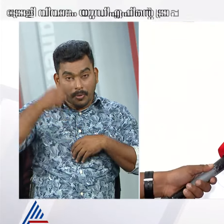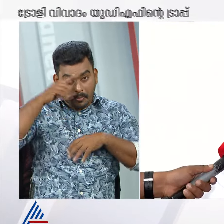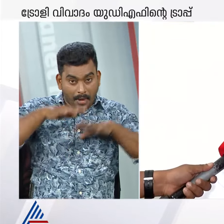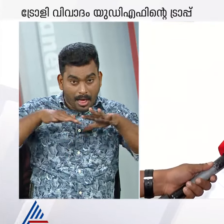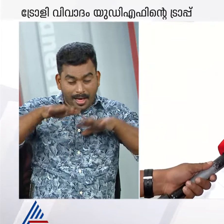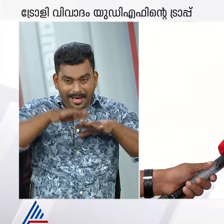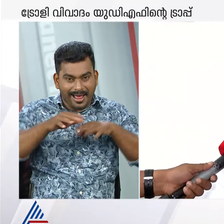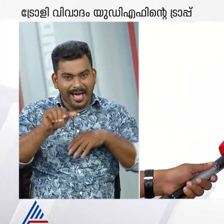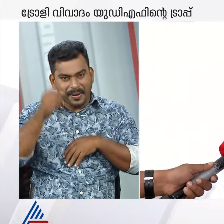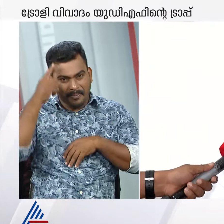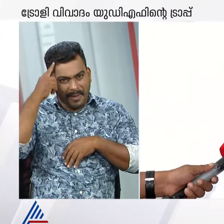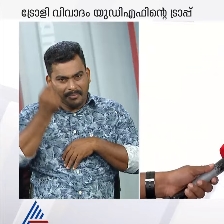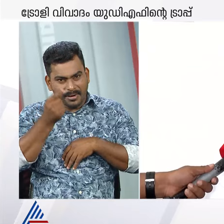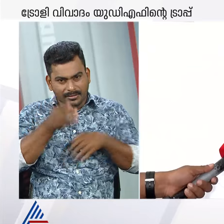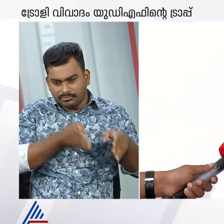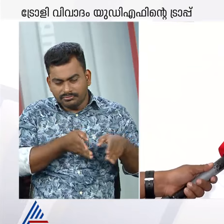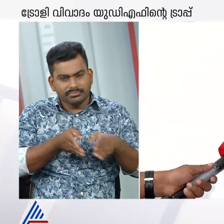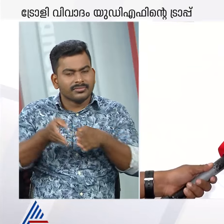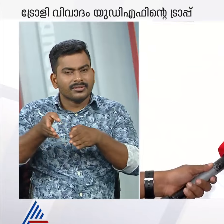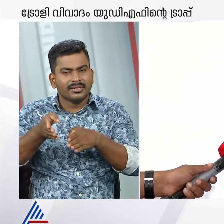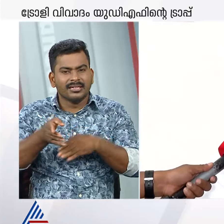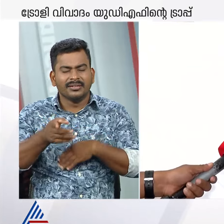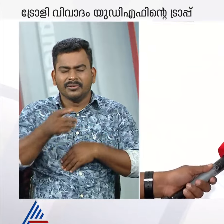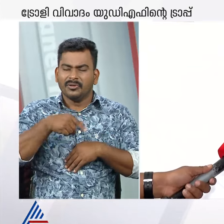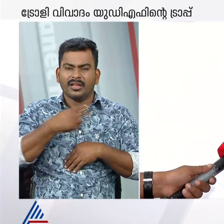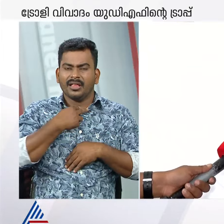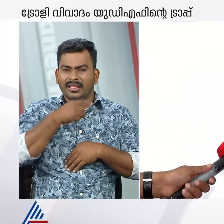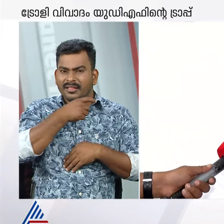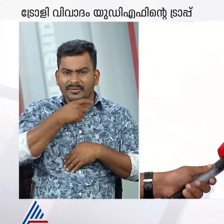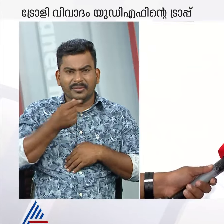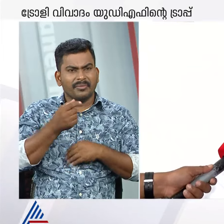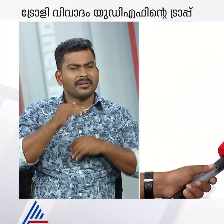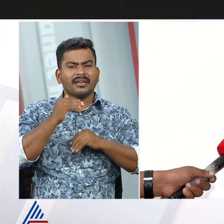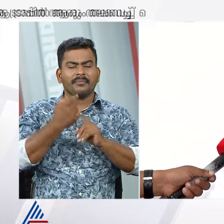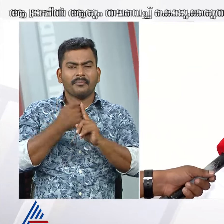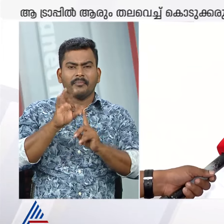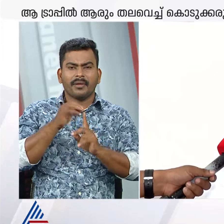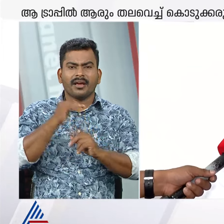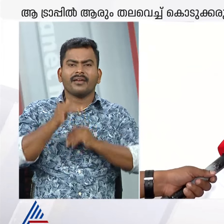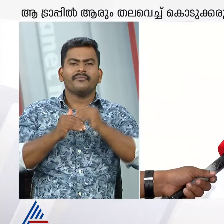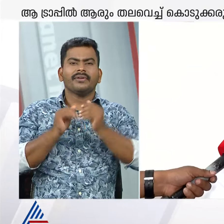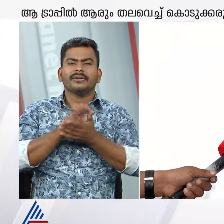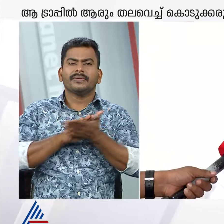മനുഷ്യരുടെ ജീവിത പ്രശ്നവും നാടിൻ്റെ വികസന പ്രശ്നവും ഇവിടെയുള്ള വികസന മുരടിപ്പും തുടങ്ങിയിട്ടുള്ള കാര്യങ്ങൾ തന്നെയാണ്.